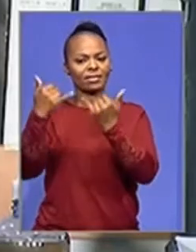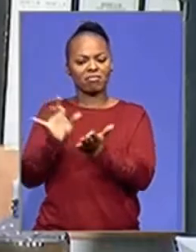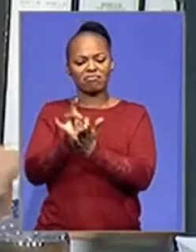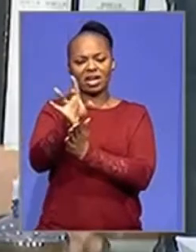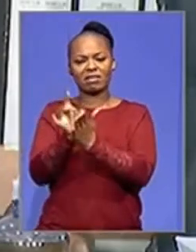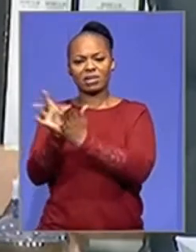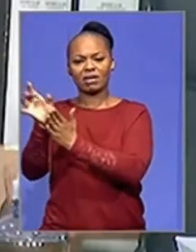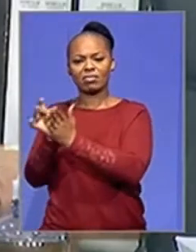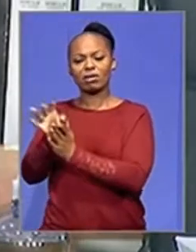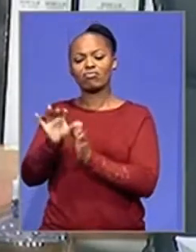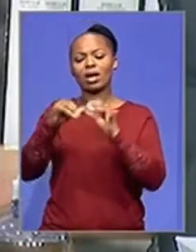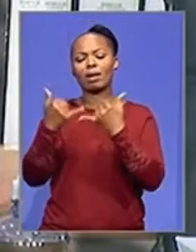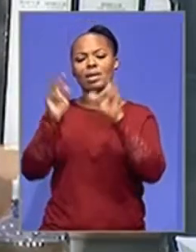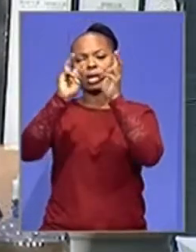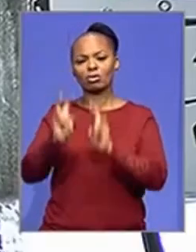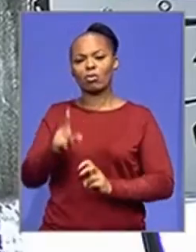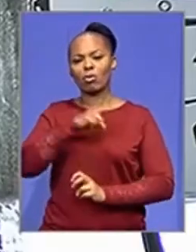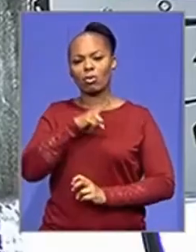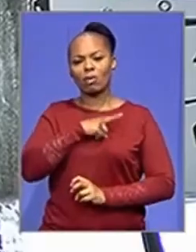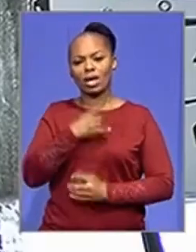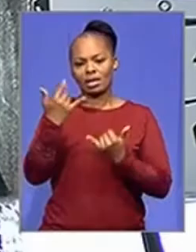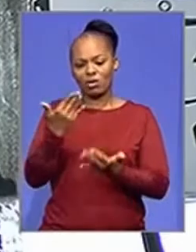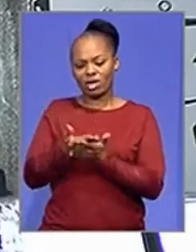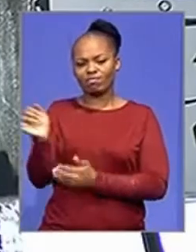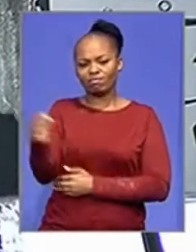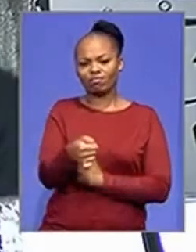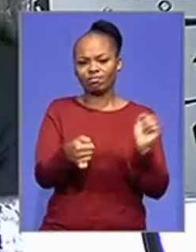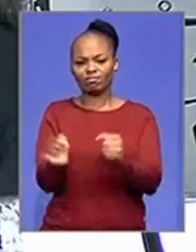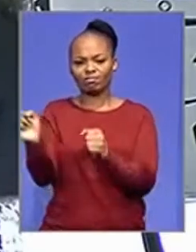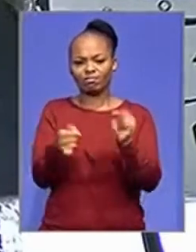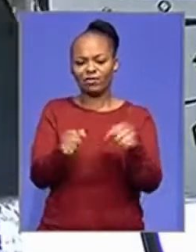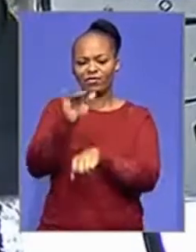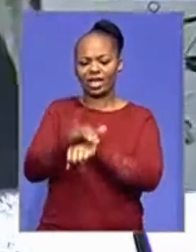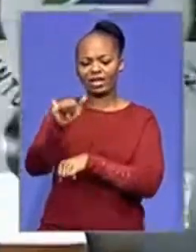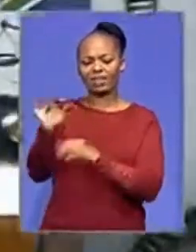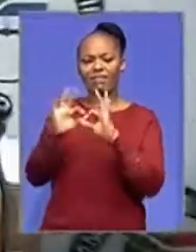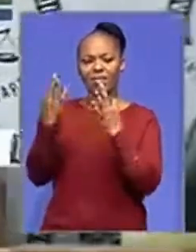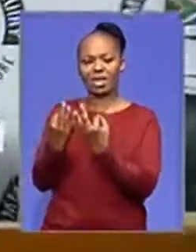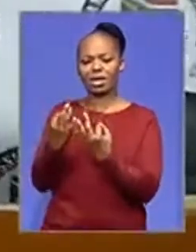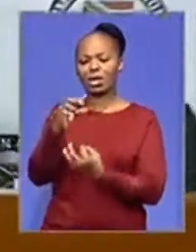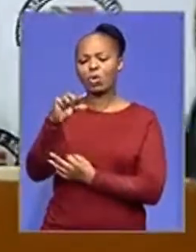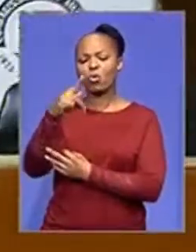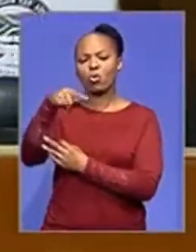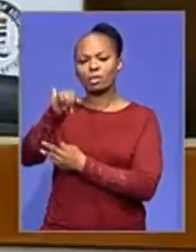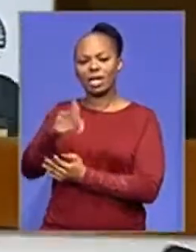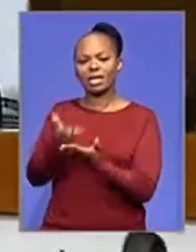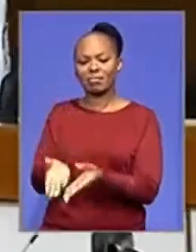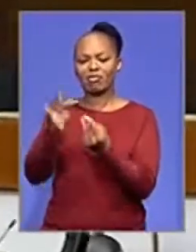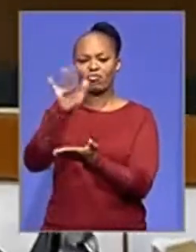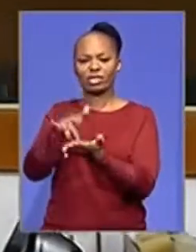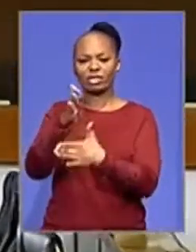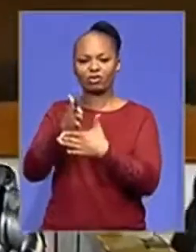mošomong Eskom go bula sebaka sa gore bagwera ba lapa la Gupta ba kgone go hwetša maemo go khamphani.